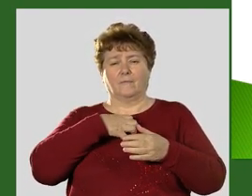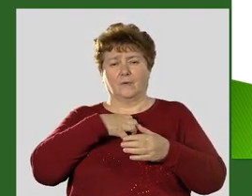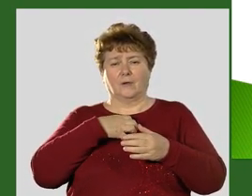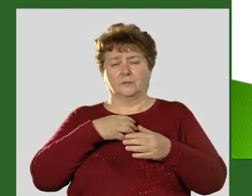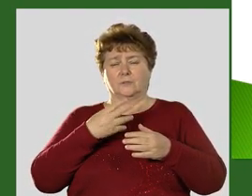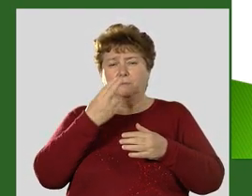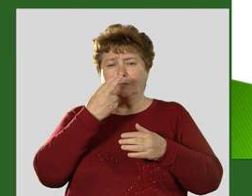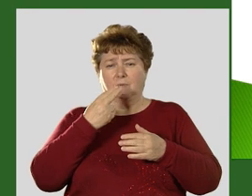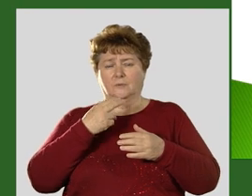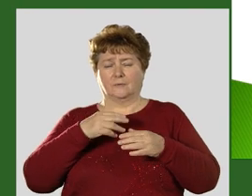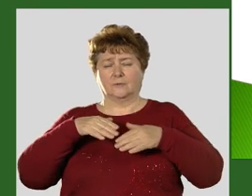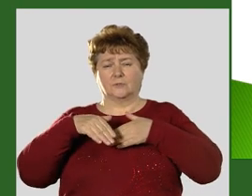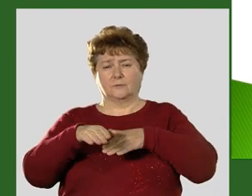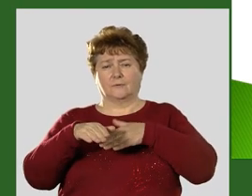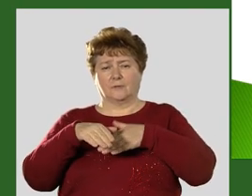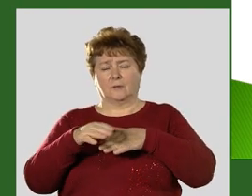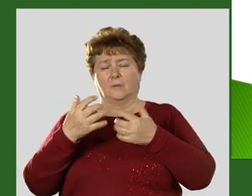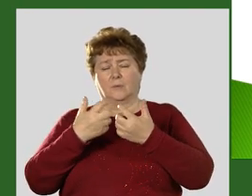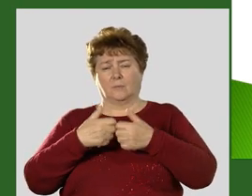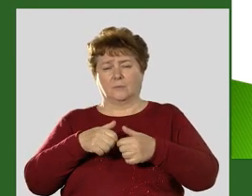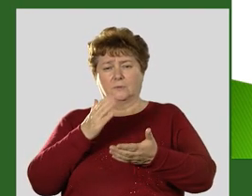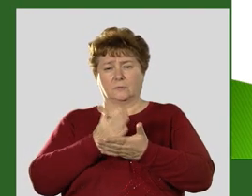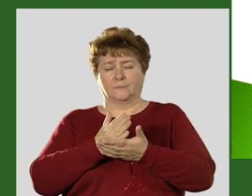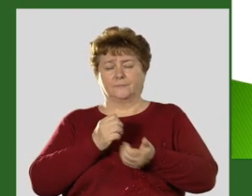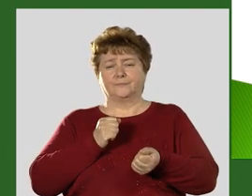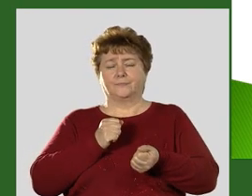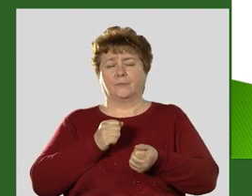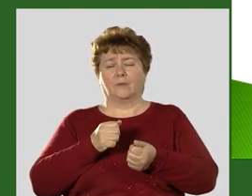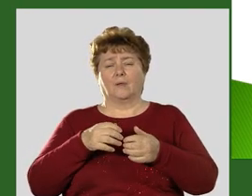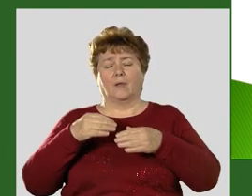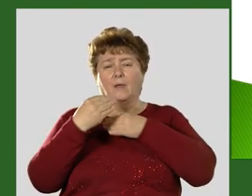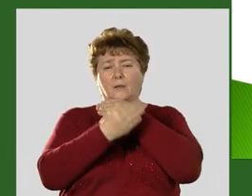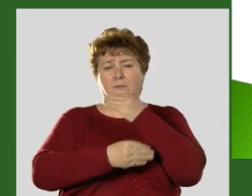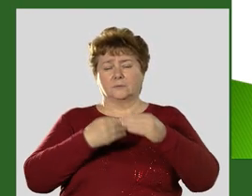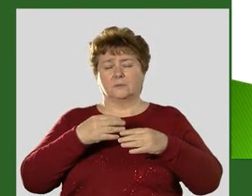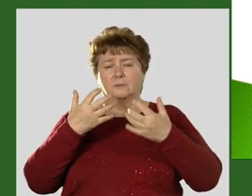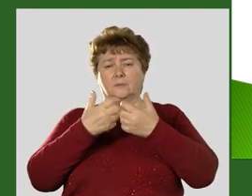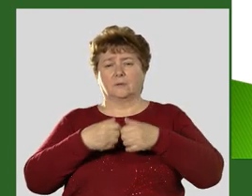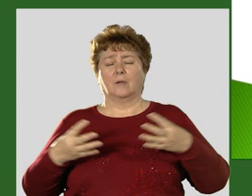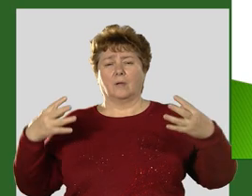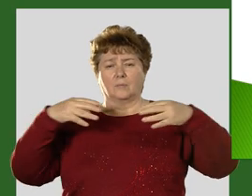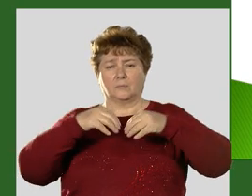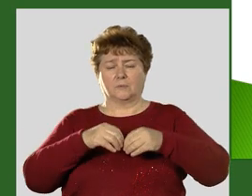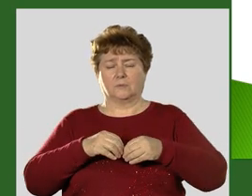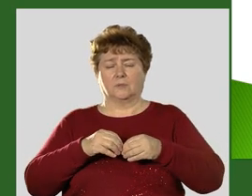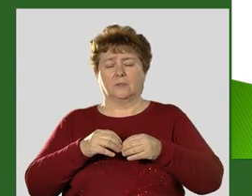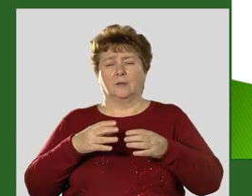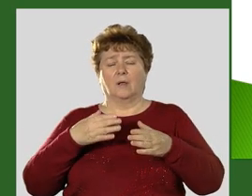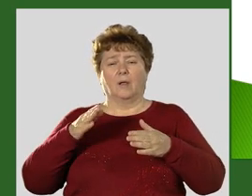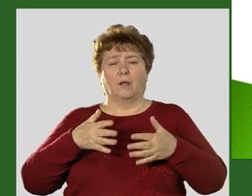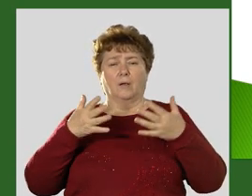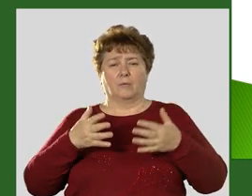значимых традиционно является швейная промышленность. Текстильная промышленность объединяет отрасли